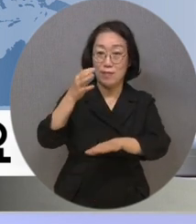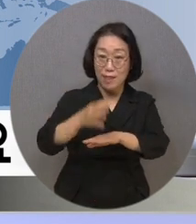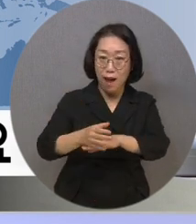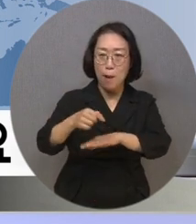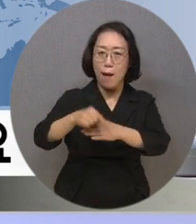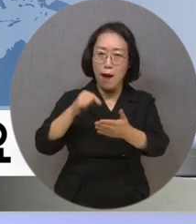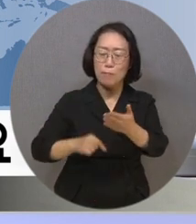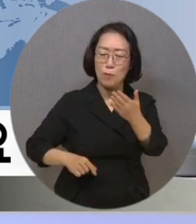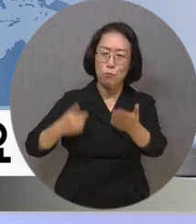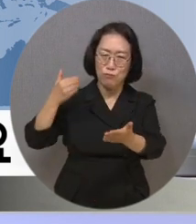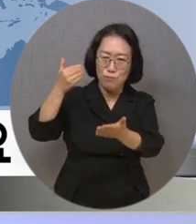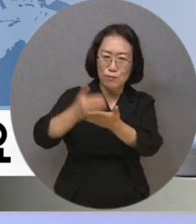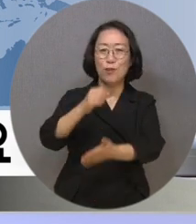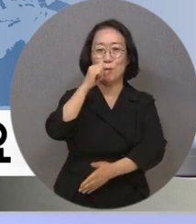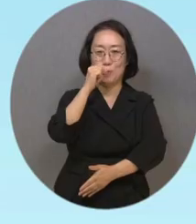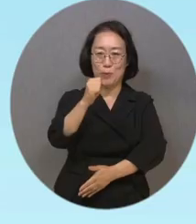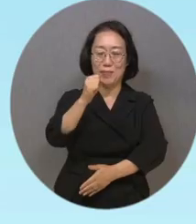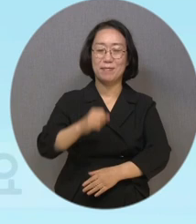건 어떨까요?